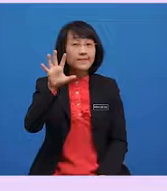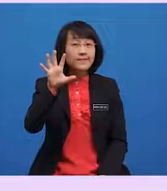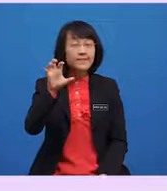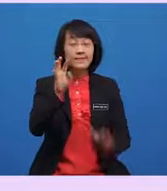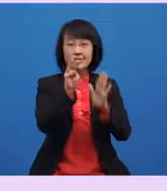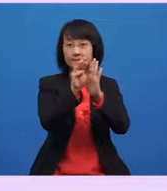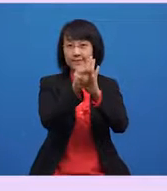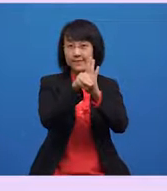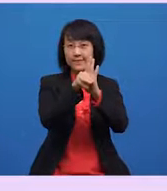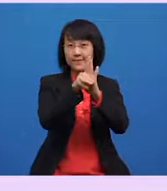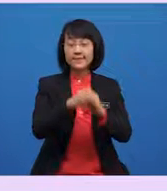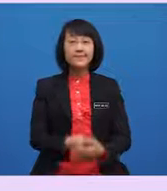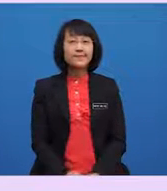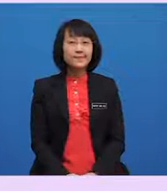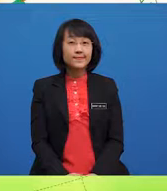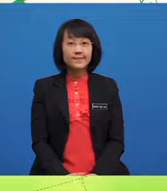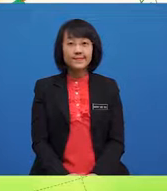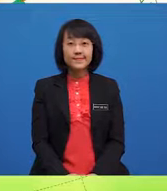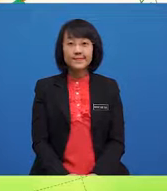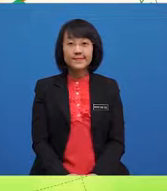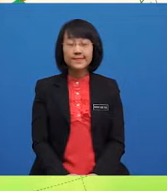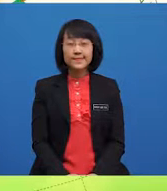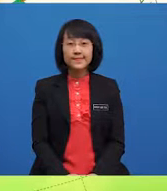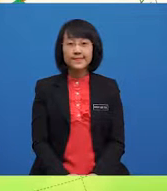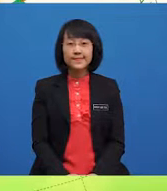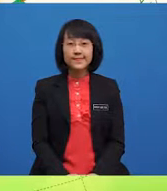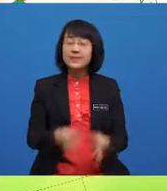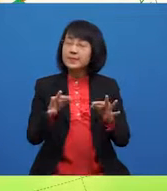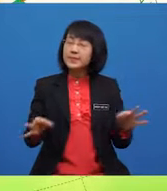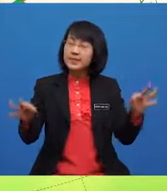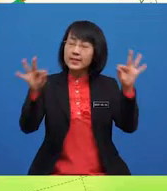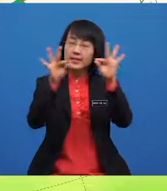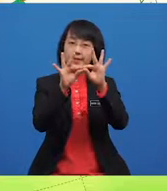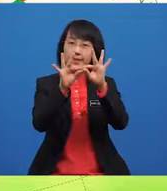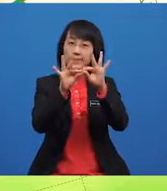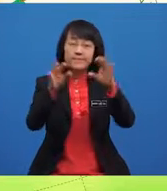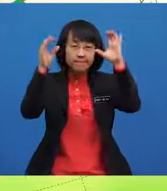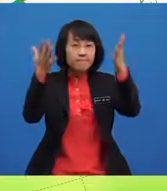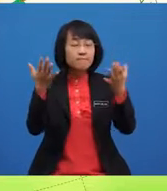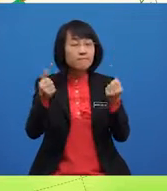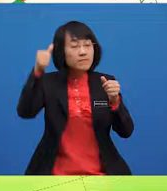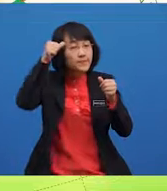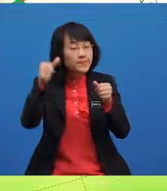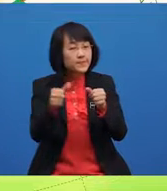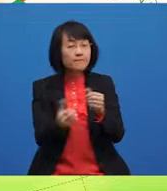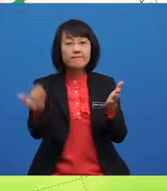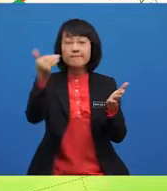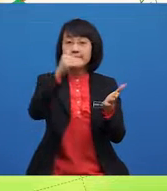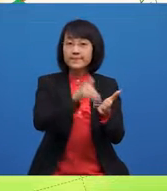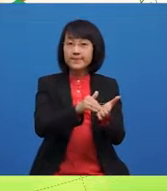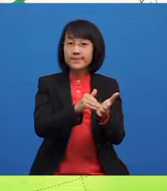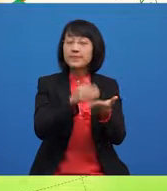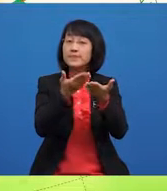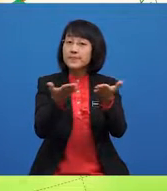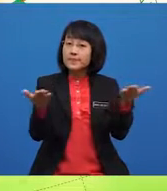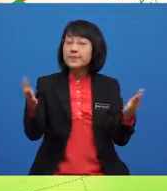50 minit. Yang paling penting, ingin cikgu ingatkan sekali lagi,